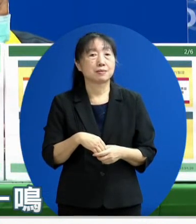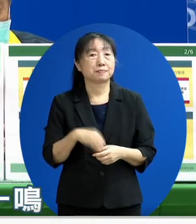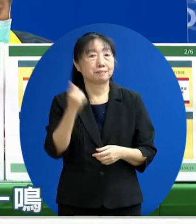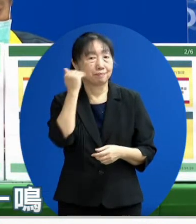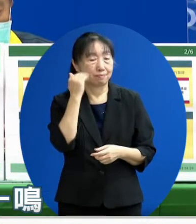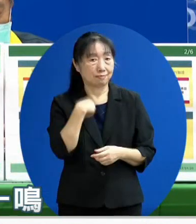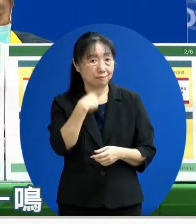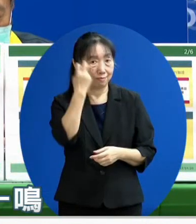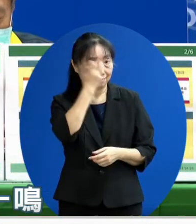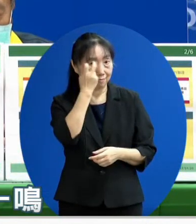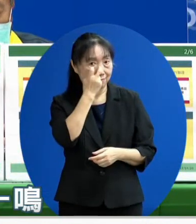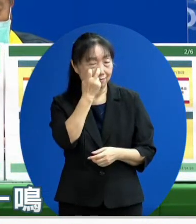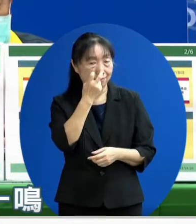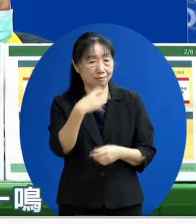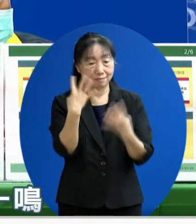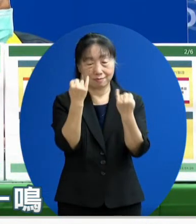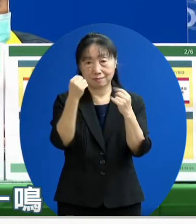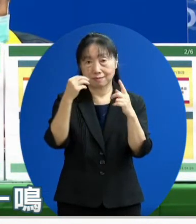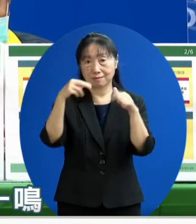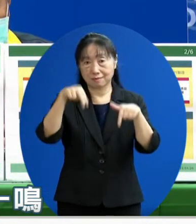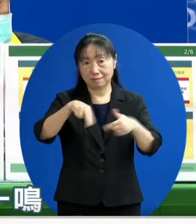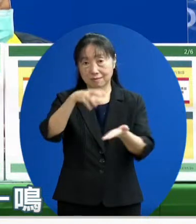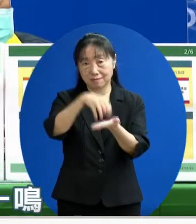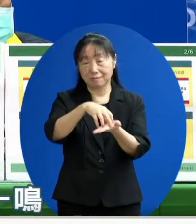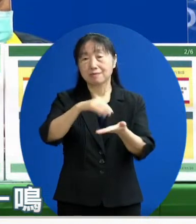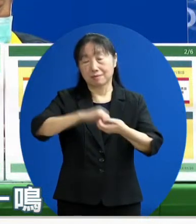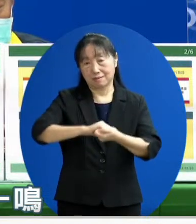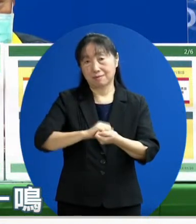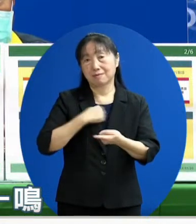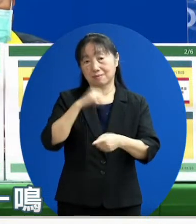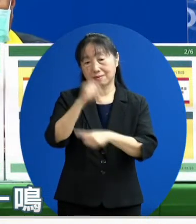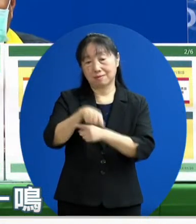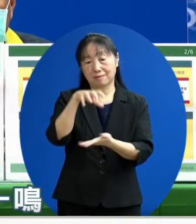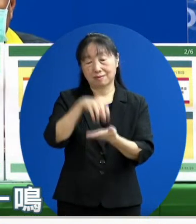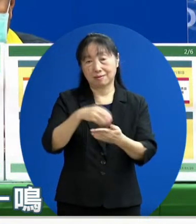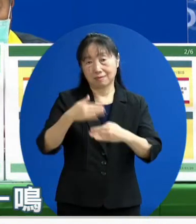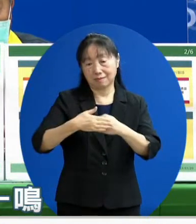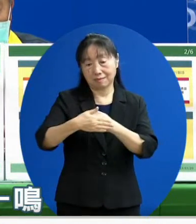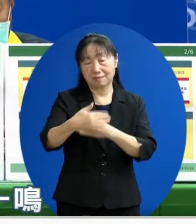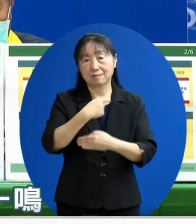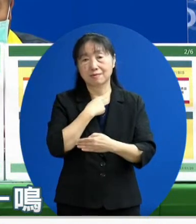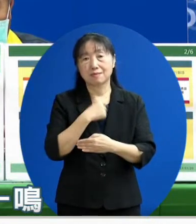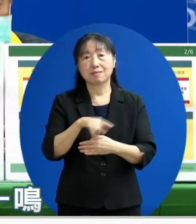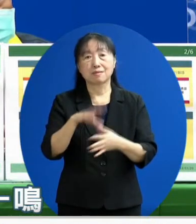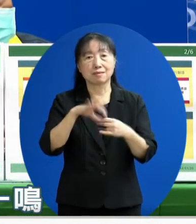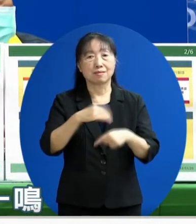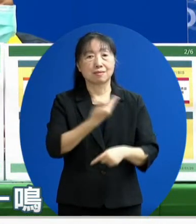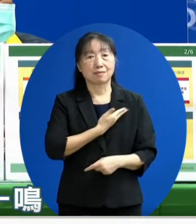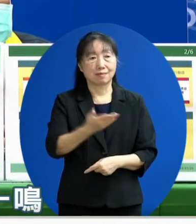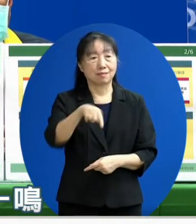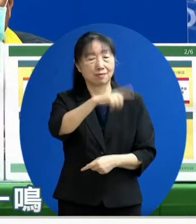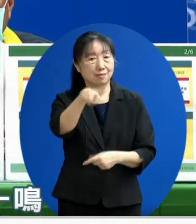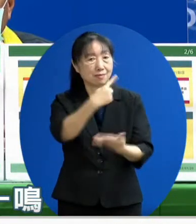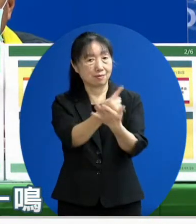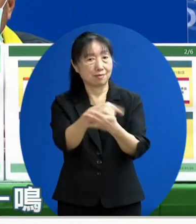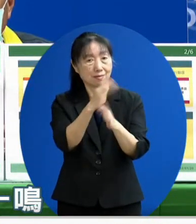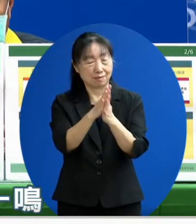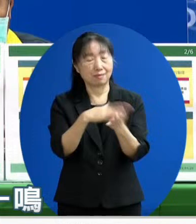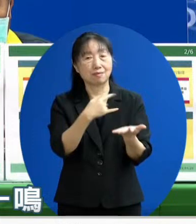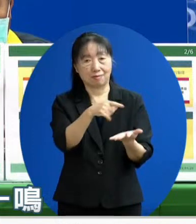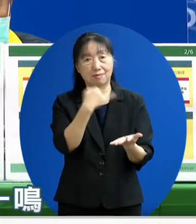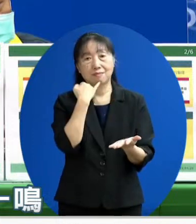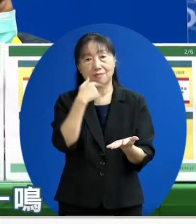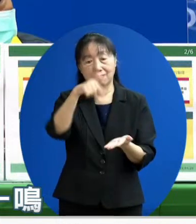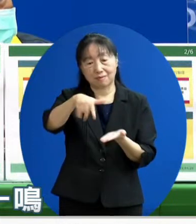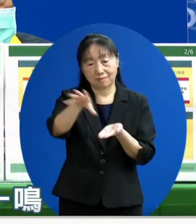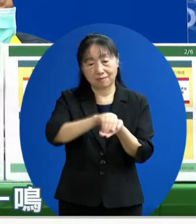这个护照数位证明的话，有需要认证的程式，所以我们也开放各界可以下载这个认证的程式。那这个认证的